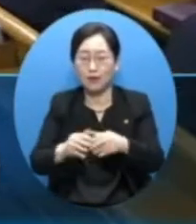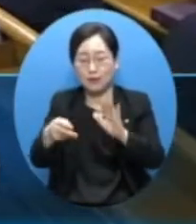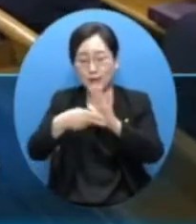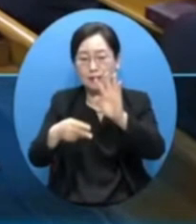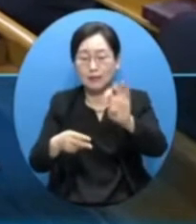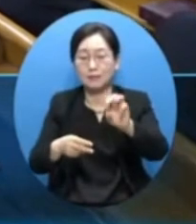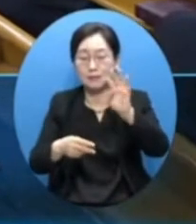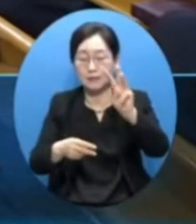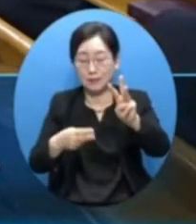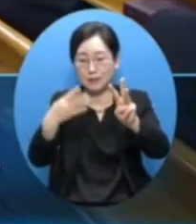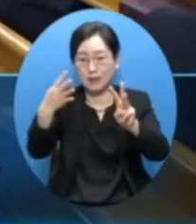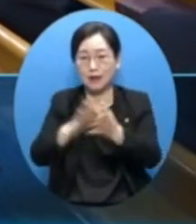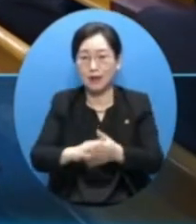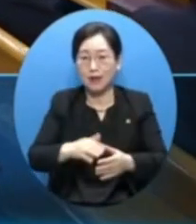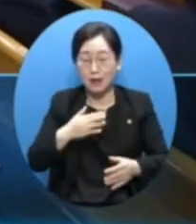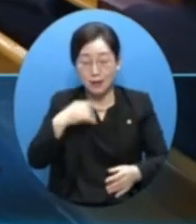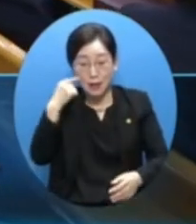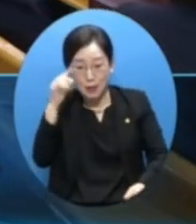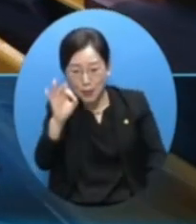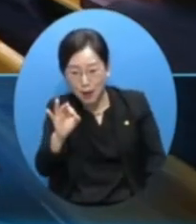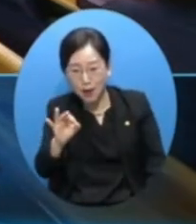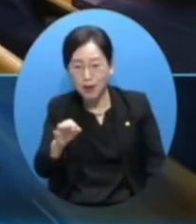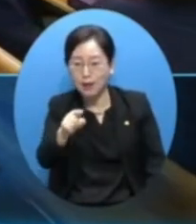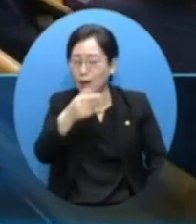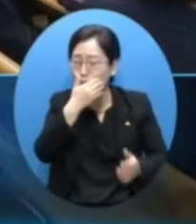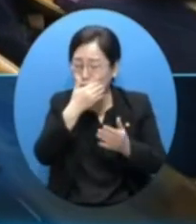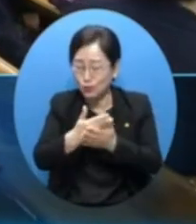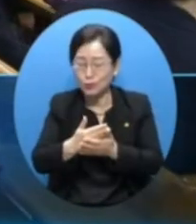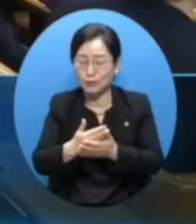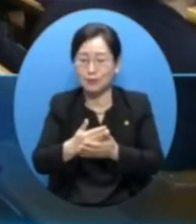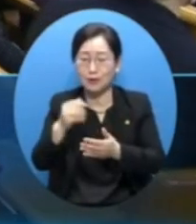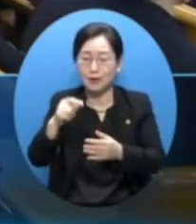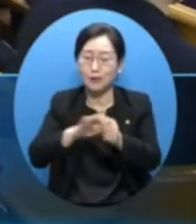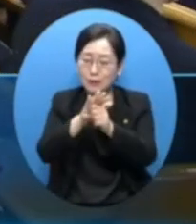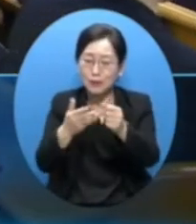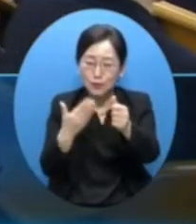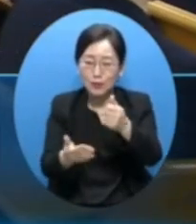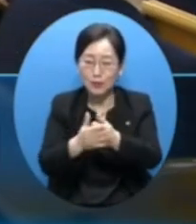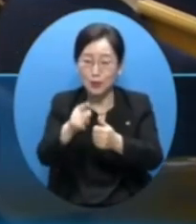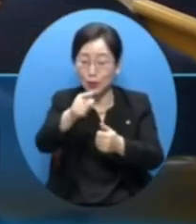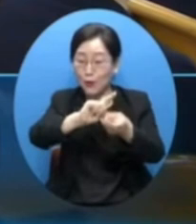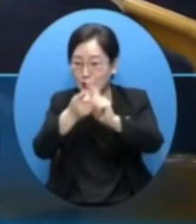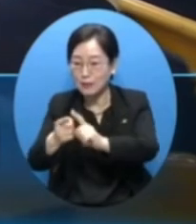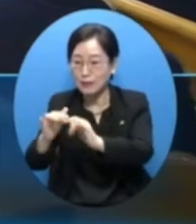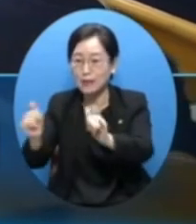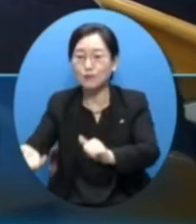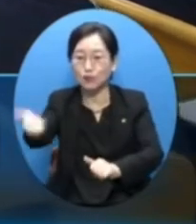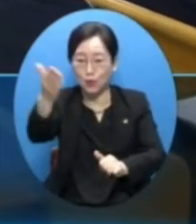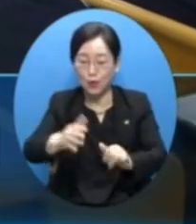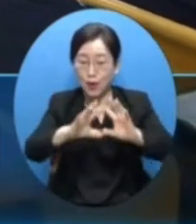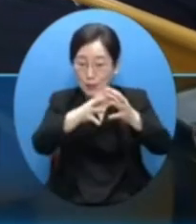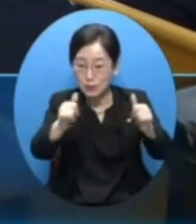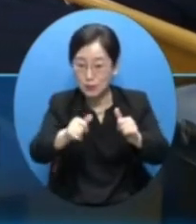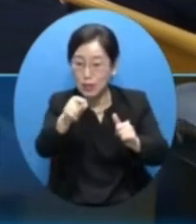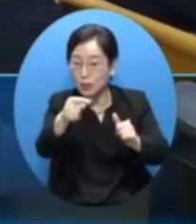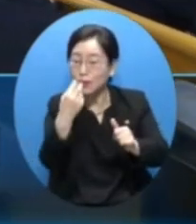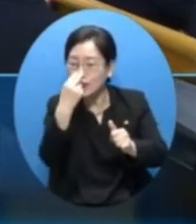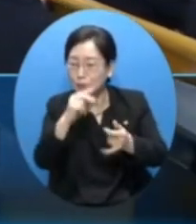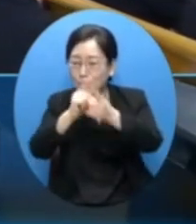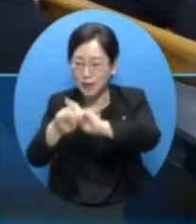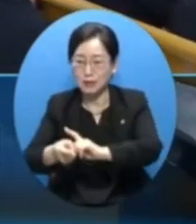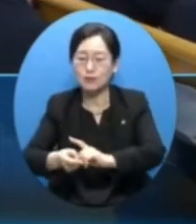43장 4절입니다 내가 내 눈에 보배롭고 존귀하며 내가 너를 사랑하였은즉 내가 내 대신 사람들을 내어주며 백성들이 내 생명을